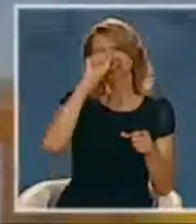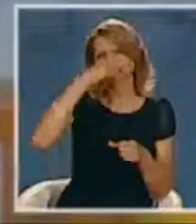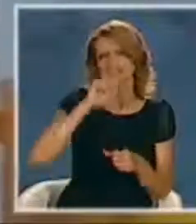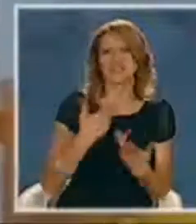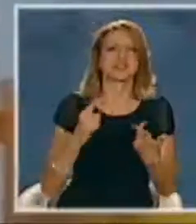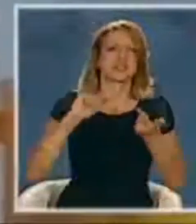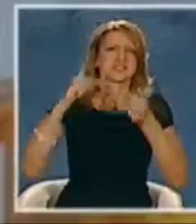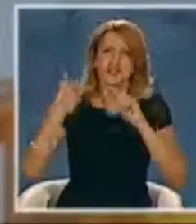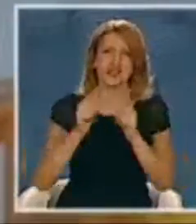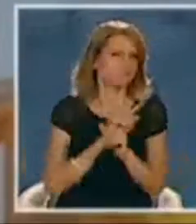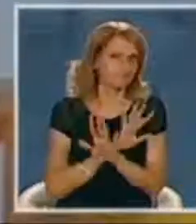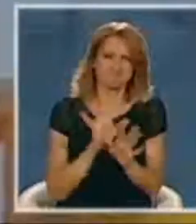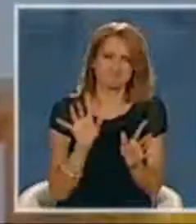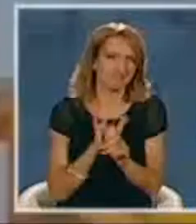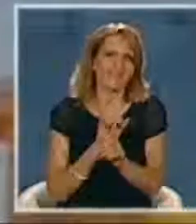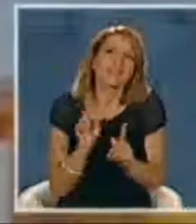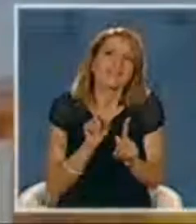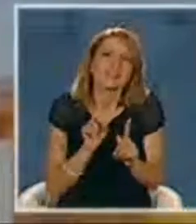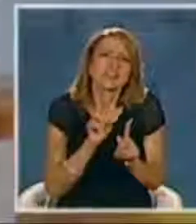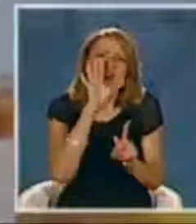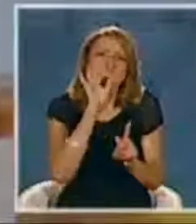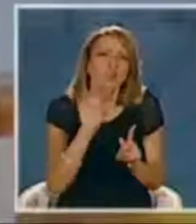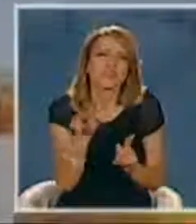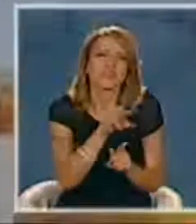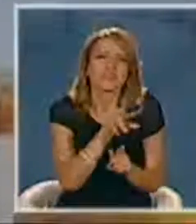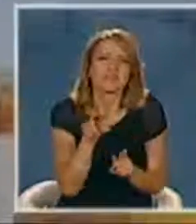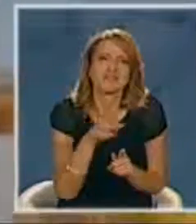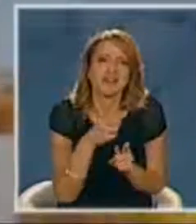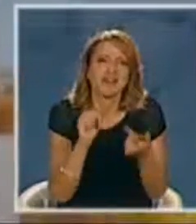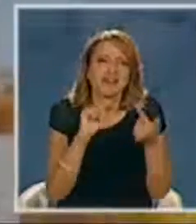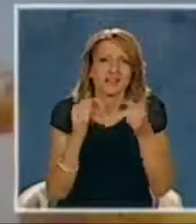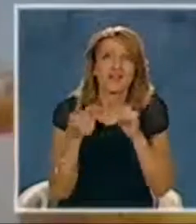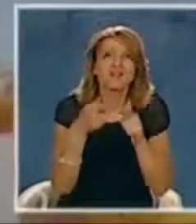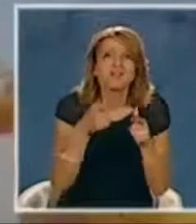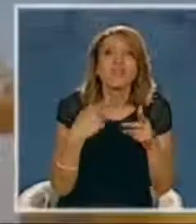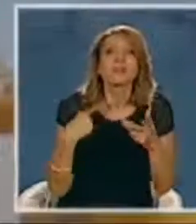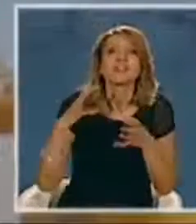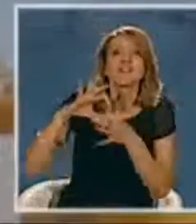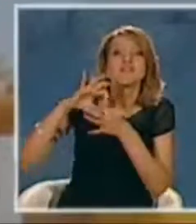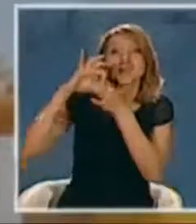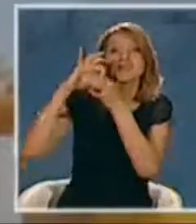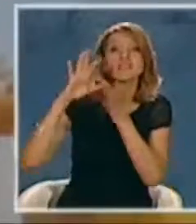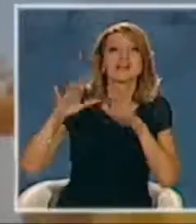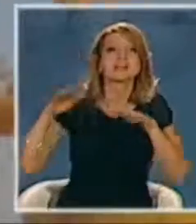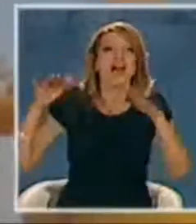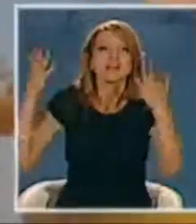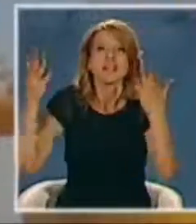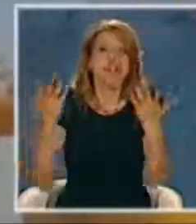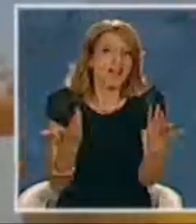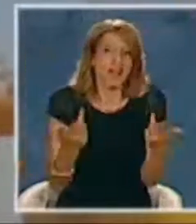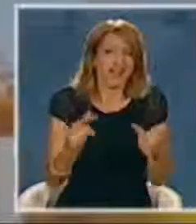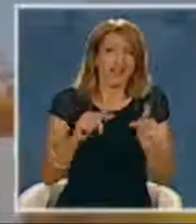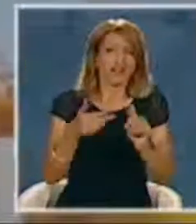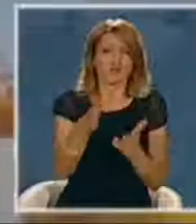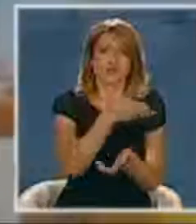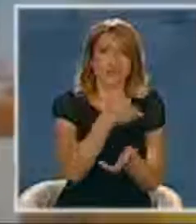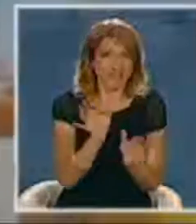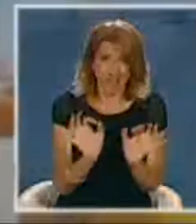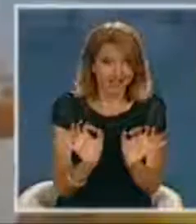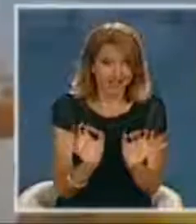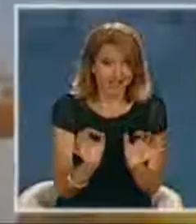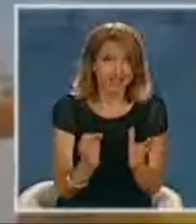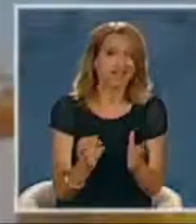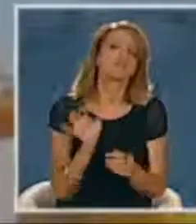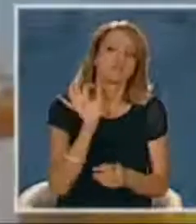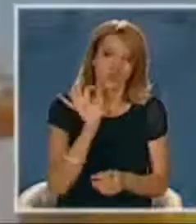да някак си не приляга на хора, които имат контакт с отвъдното, с ангелите и с силите. Нали?